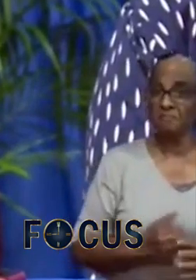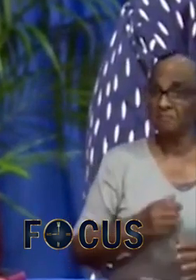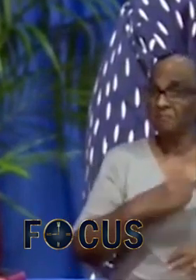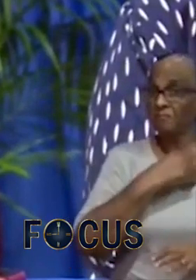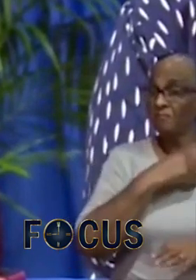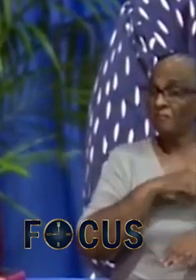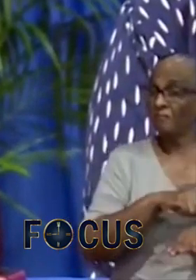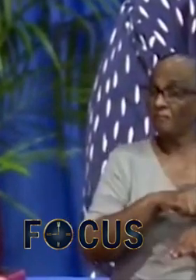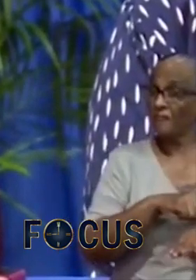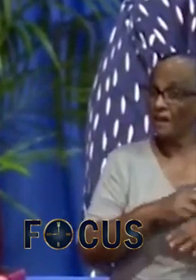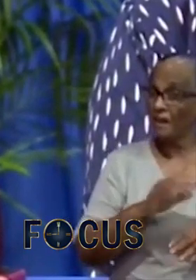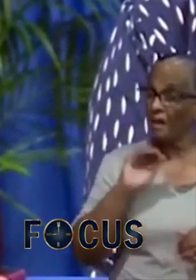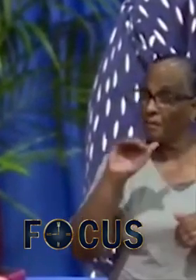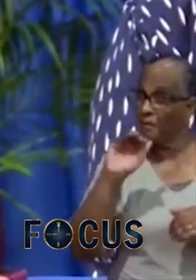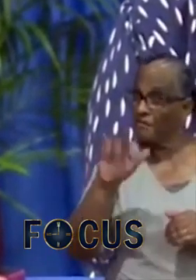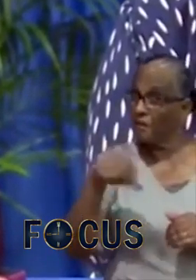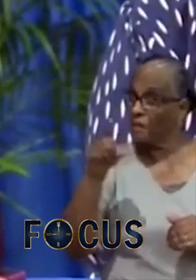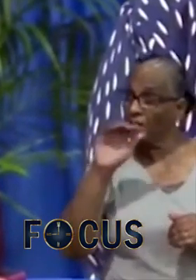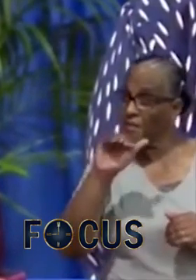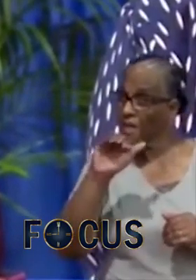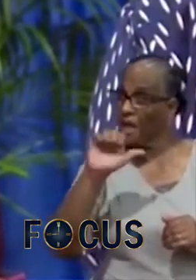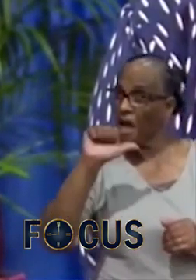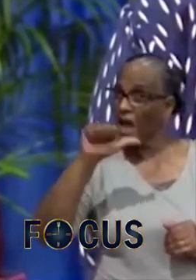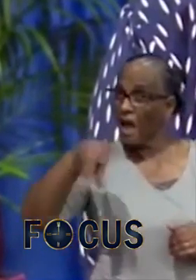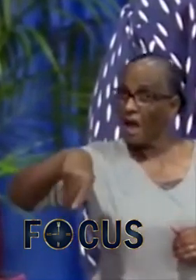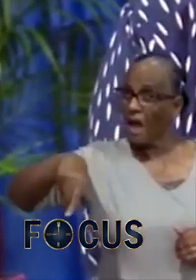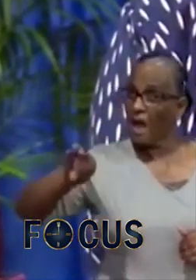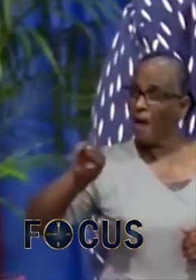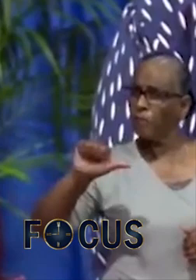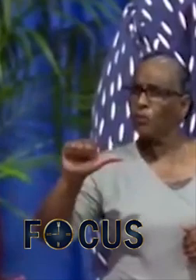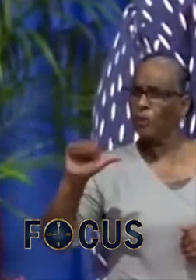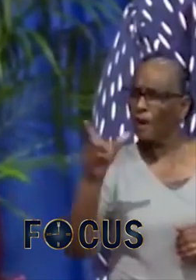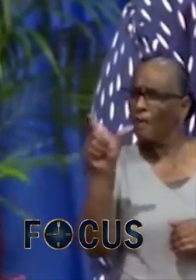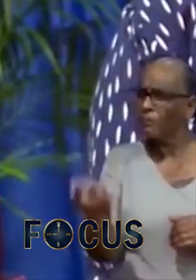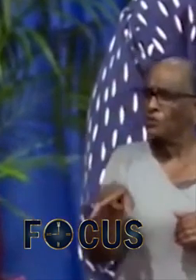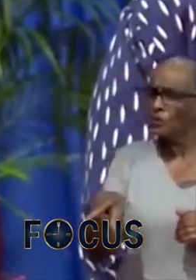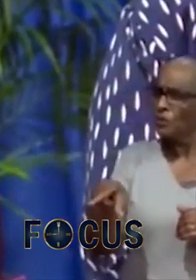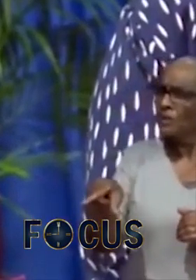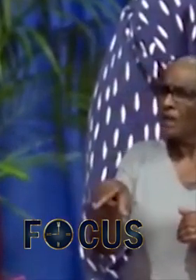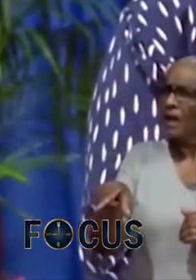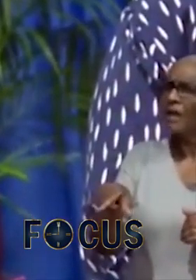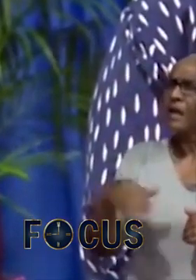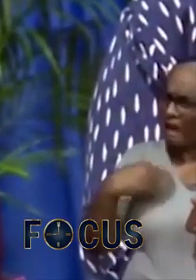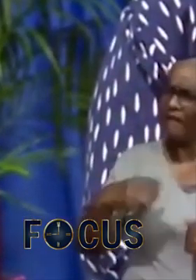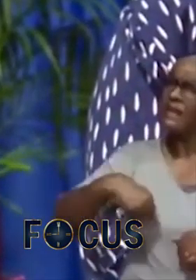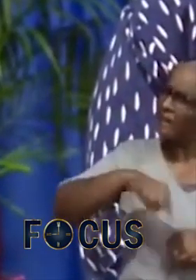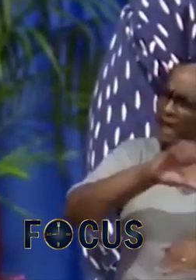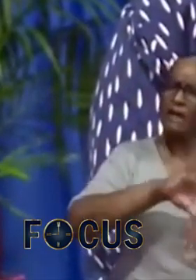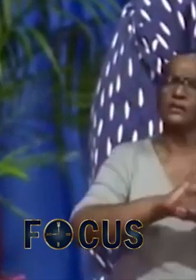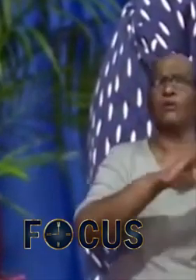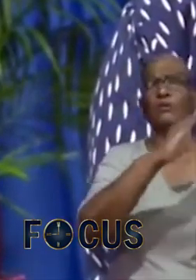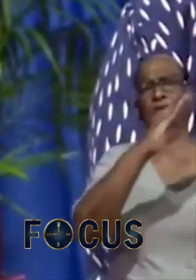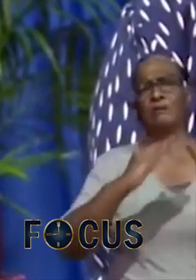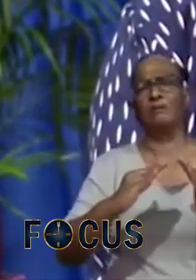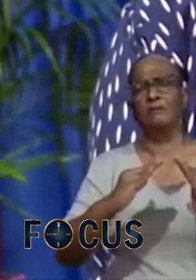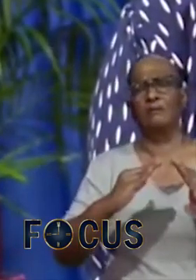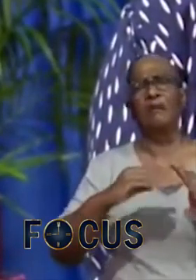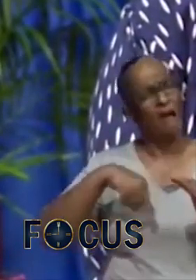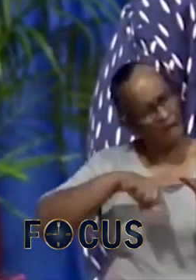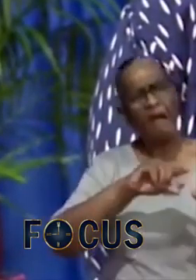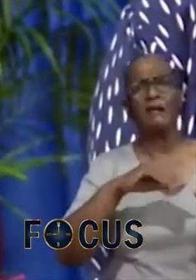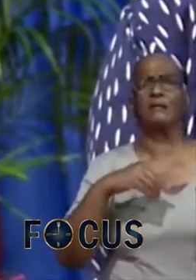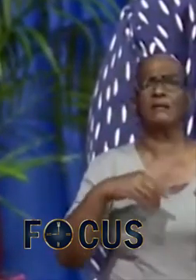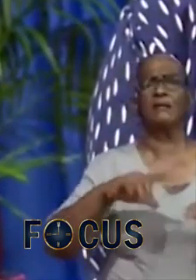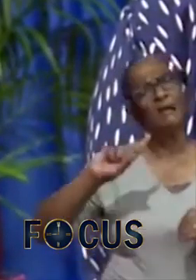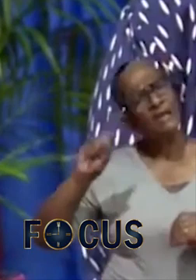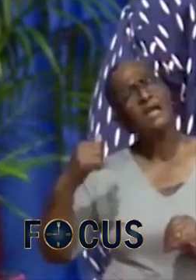Als er meer informatie daarvan is, de mensen van Apura kunnen zich altijd melden bij de poli. Het is liefst natuurlijk dat er